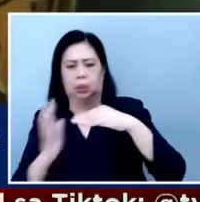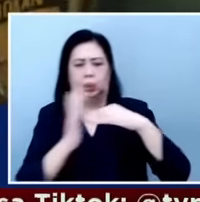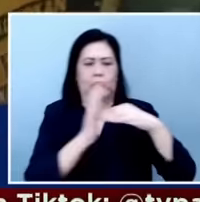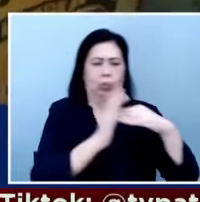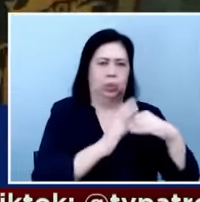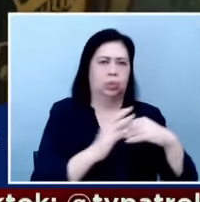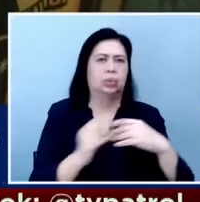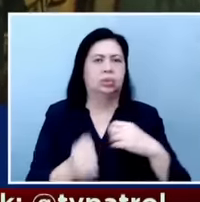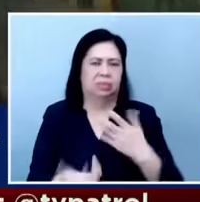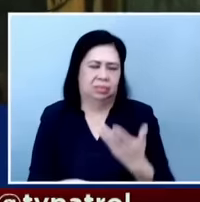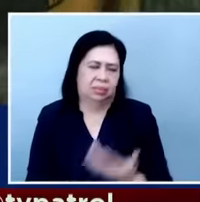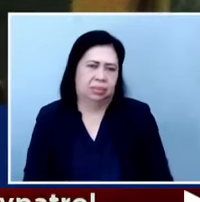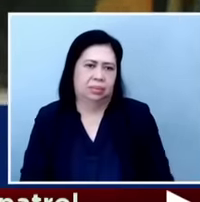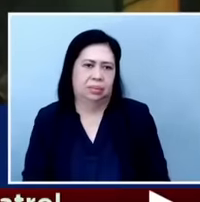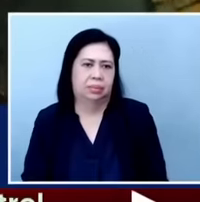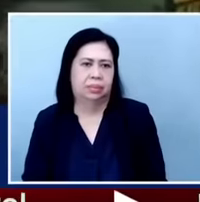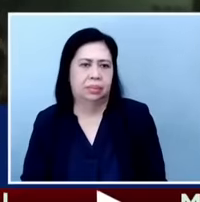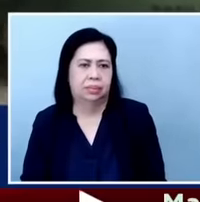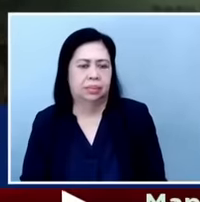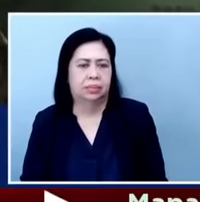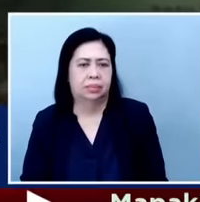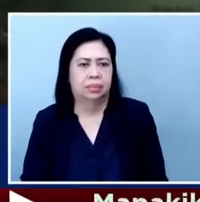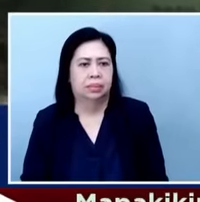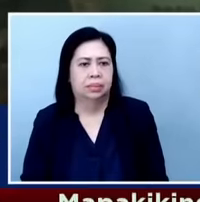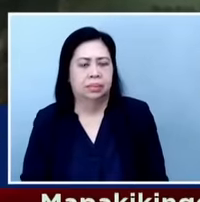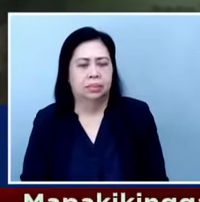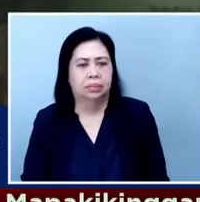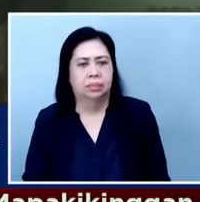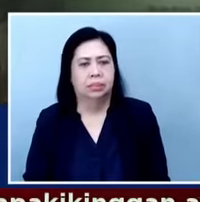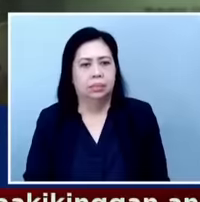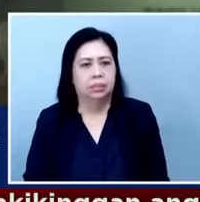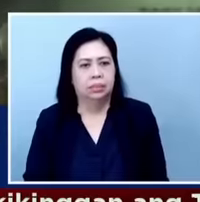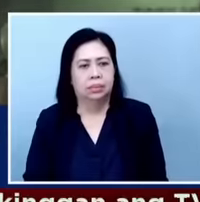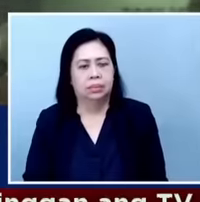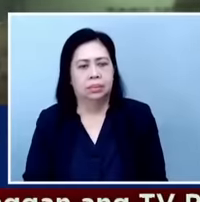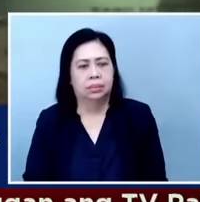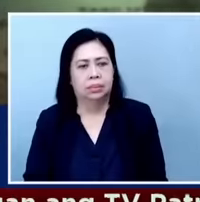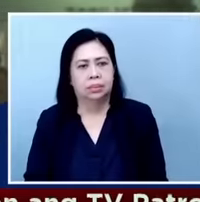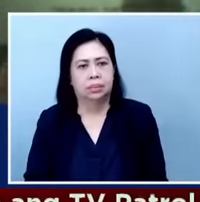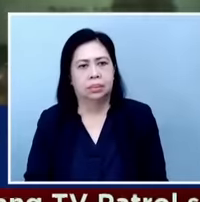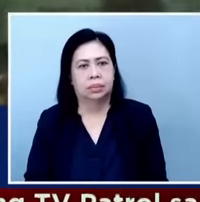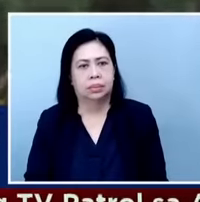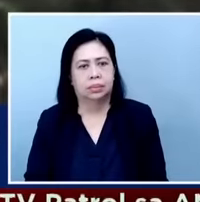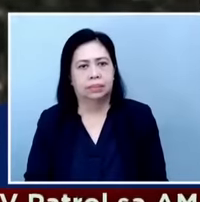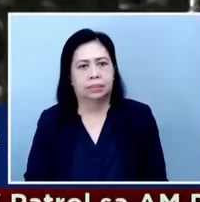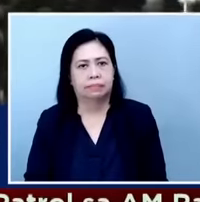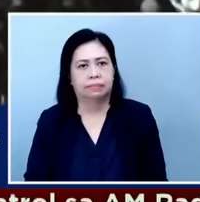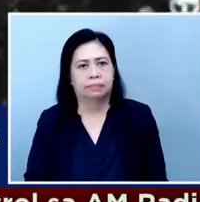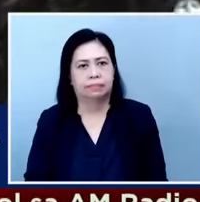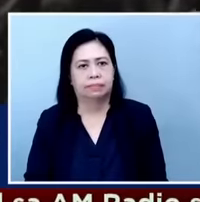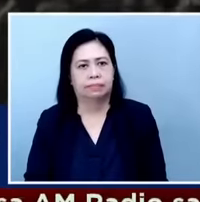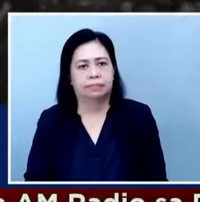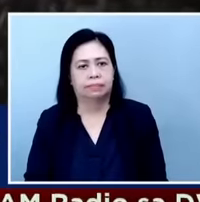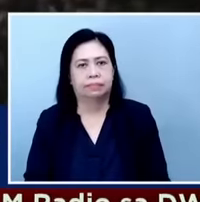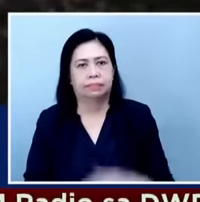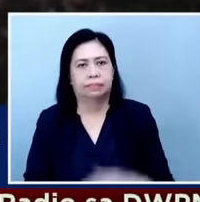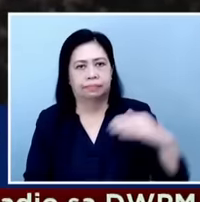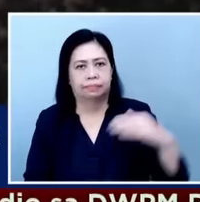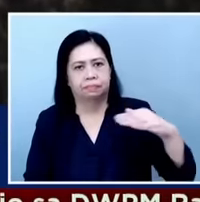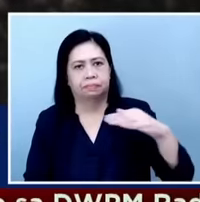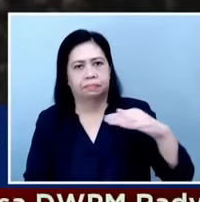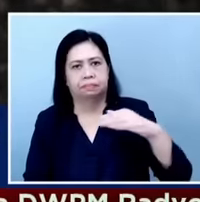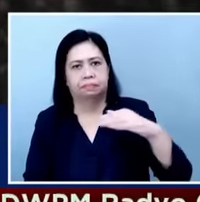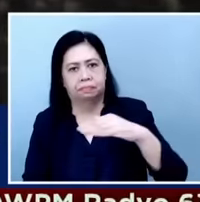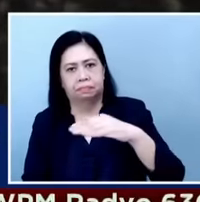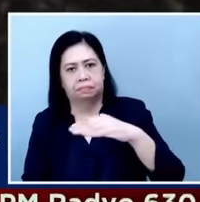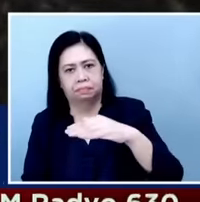na naman sila. Umaantas na naman. Ito, umaabante na naman. Umaabante. Umaabante.